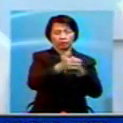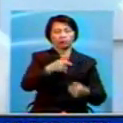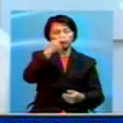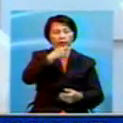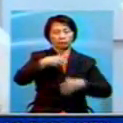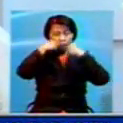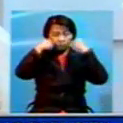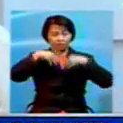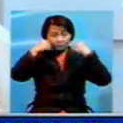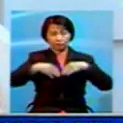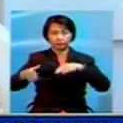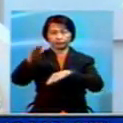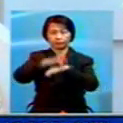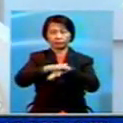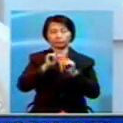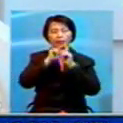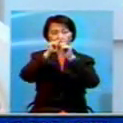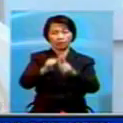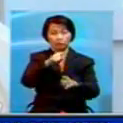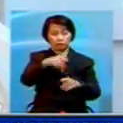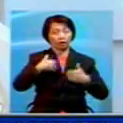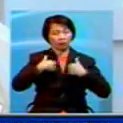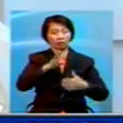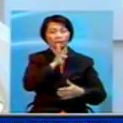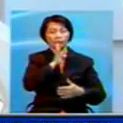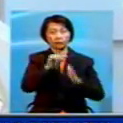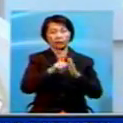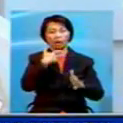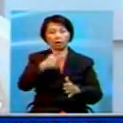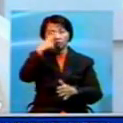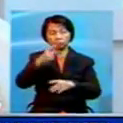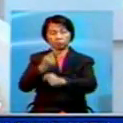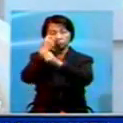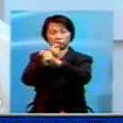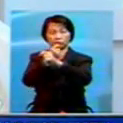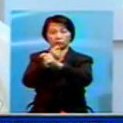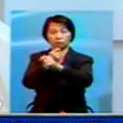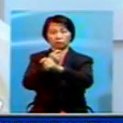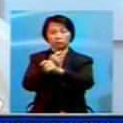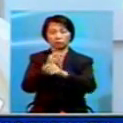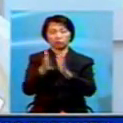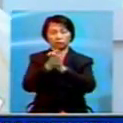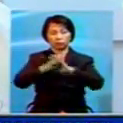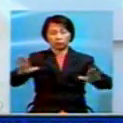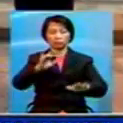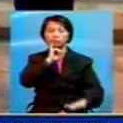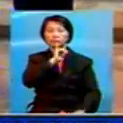kekesalan di atas kenyataan yang pernah dikatakan selama ini untuk mempertah elamatan